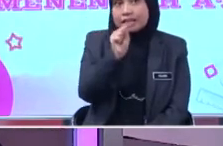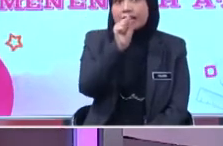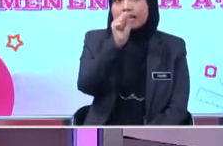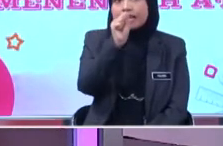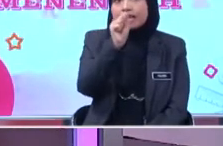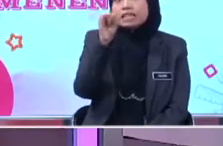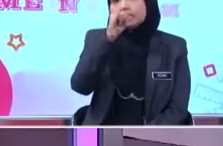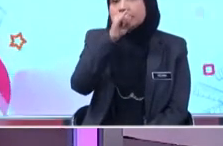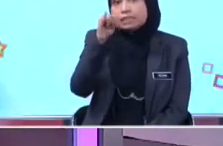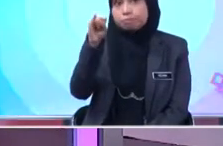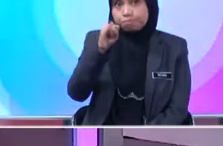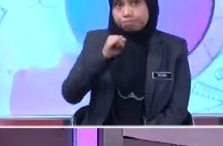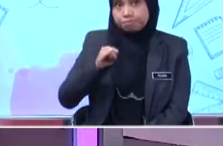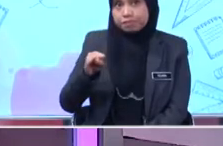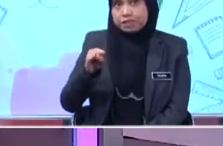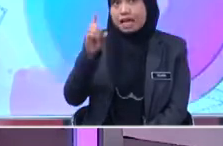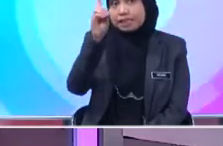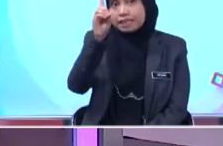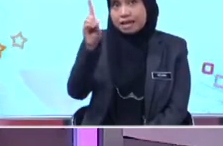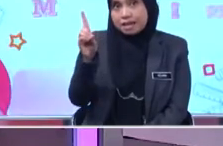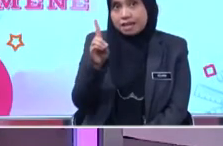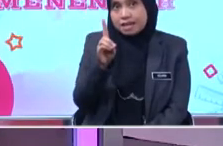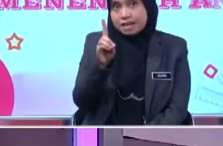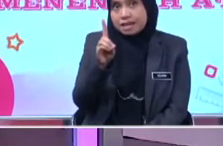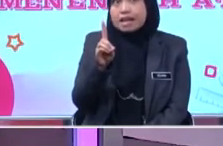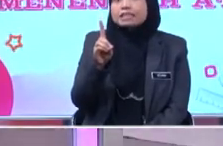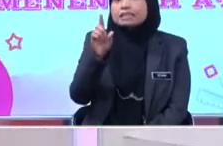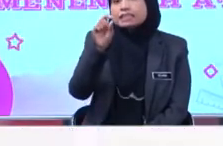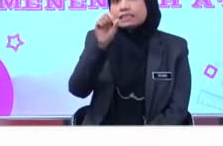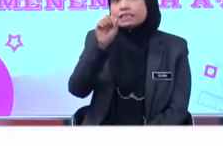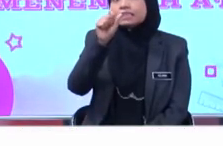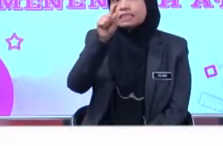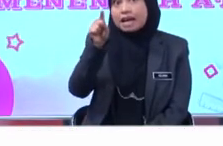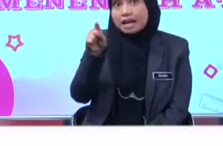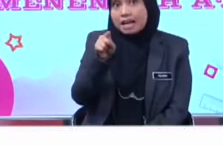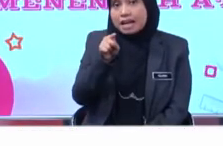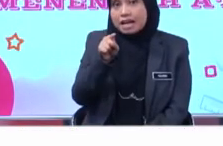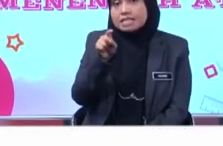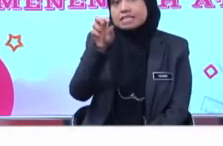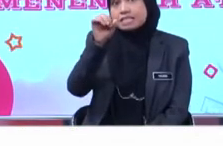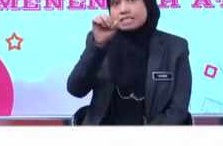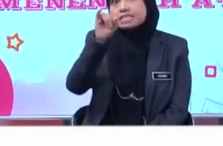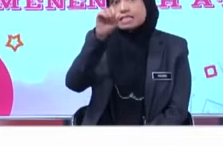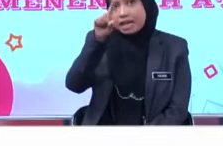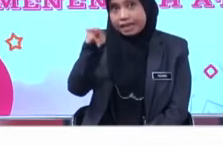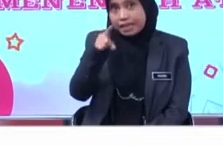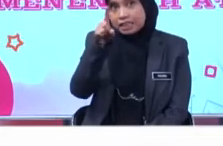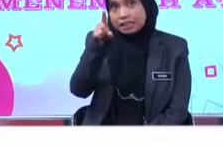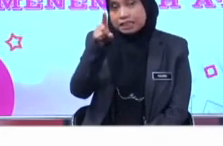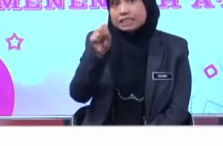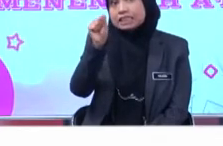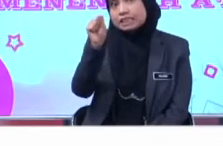jim jim dan dan benar Zei SimSimi